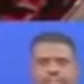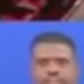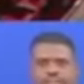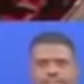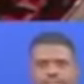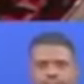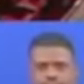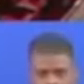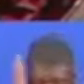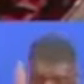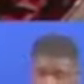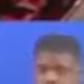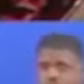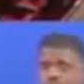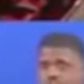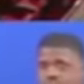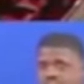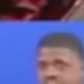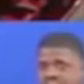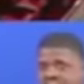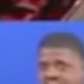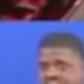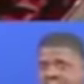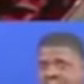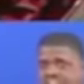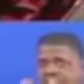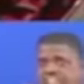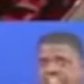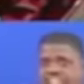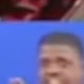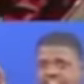Mheshimiwa Anamringi Isaya Macha, Shinyanga.